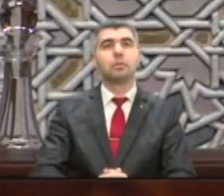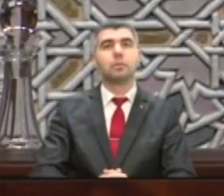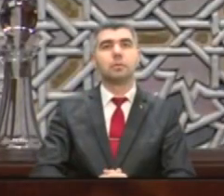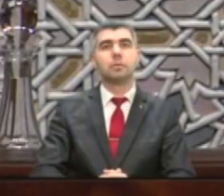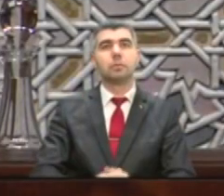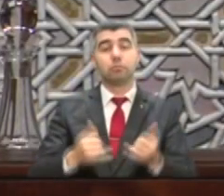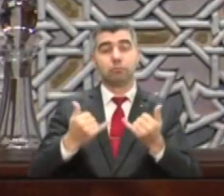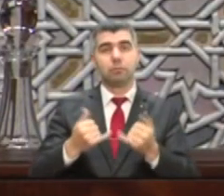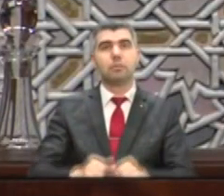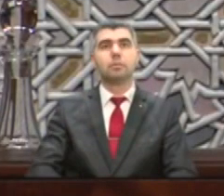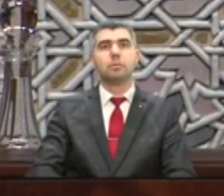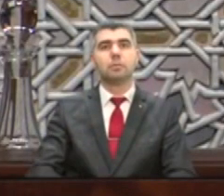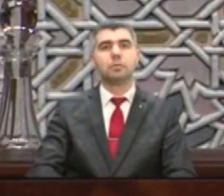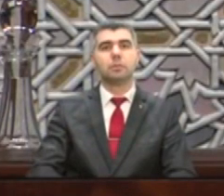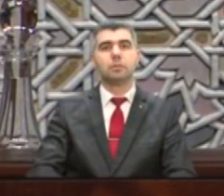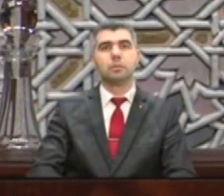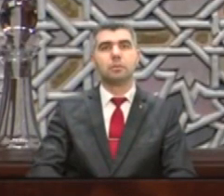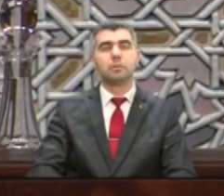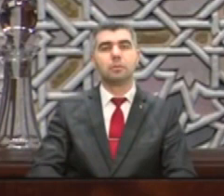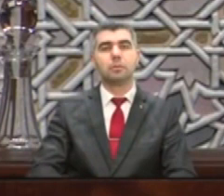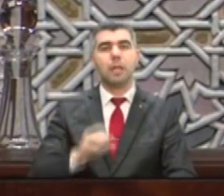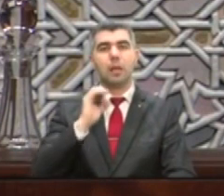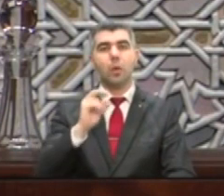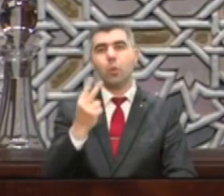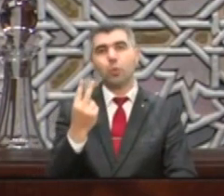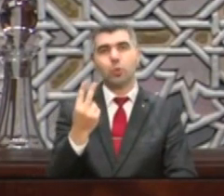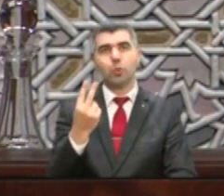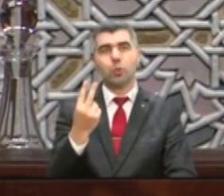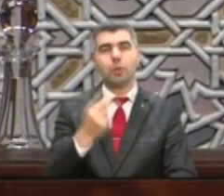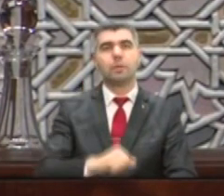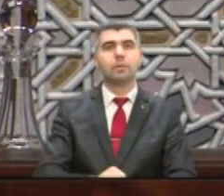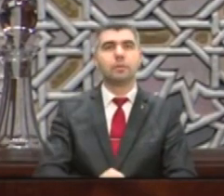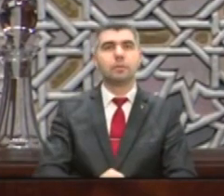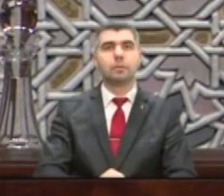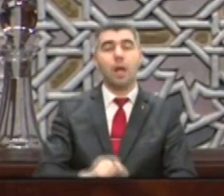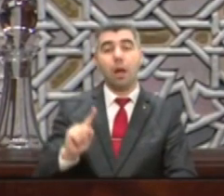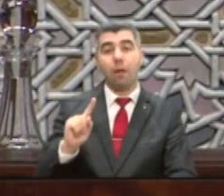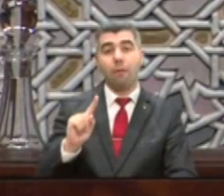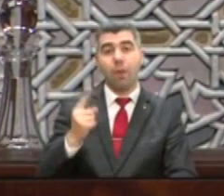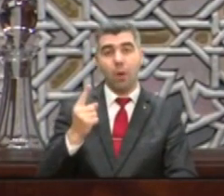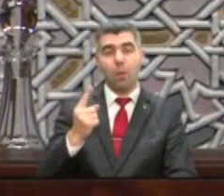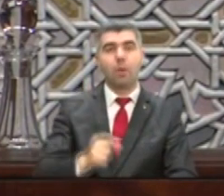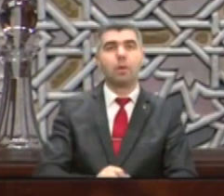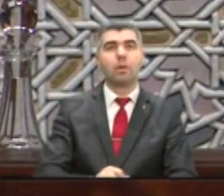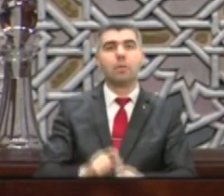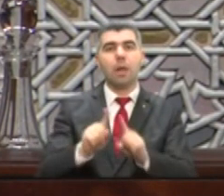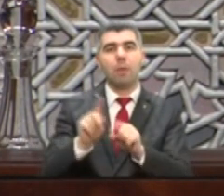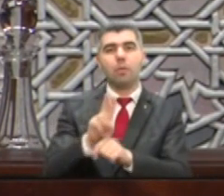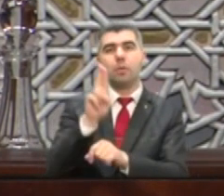جدول الأعمال للجلسة يتضمن جزئين اثنين، يتعلق الأول بالأسئلة